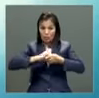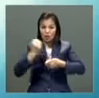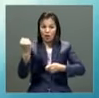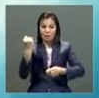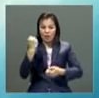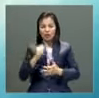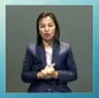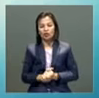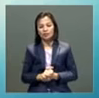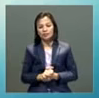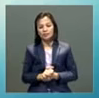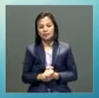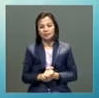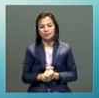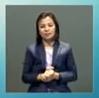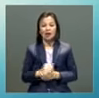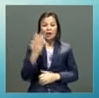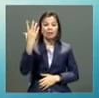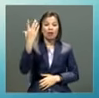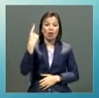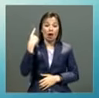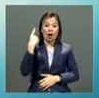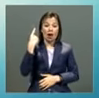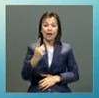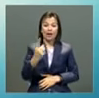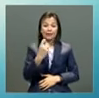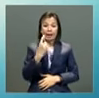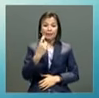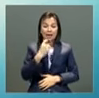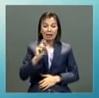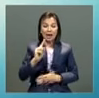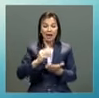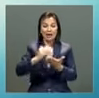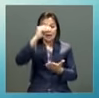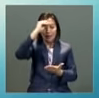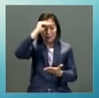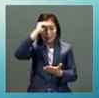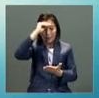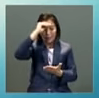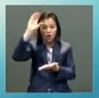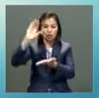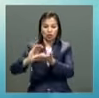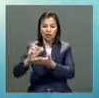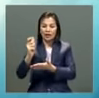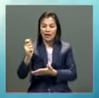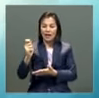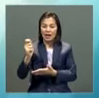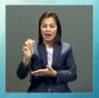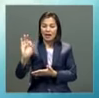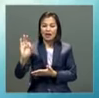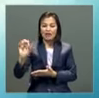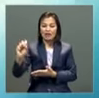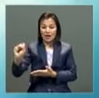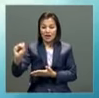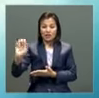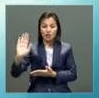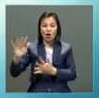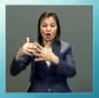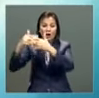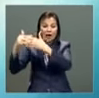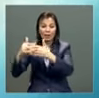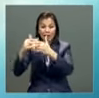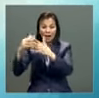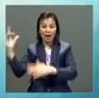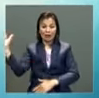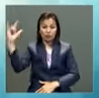งก็ร่วมมือกันเมื่อวานนี้ที่ถามผมบอกว่านักเรียนทุน AFS ที่ไปประเทศสหรัฐอเมริกาจะ